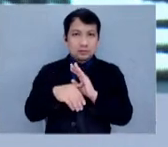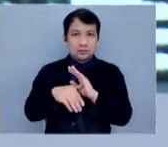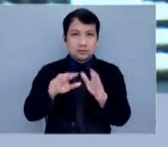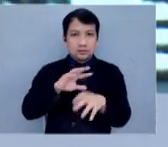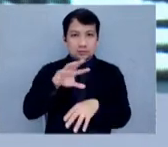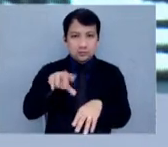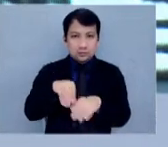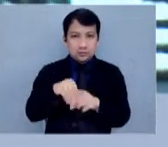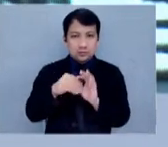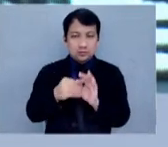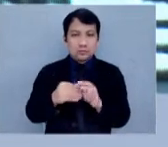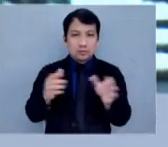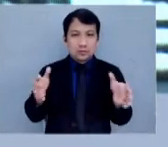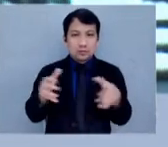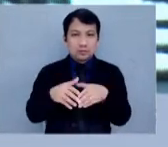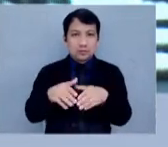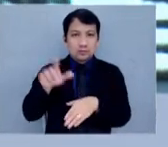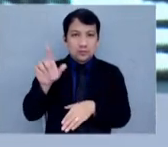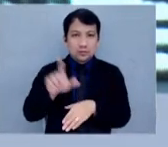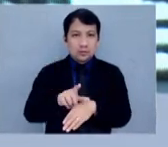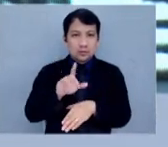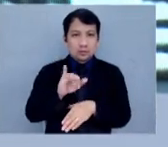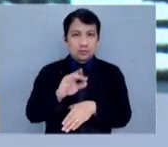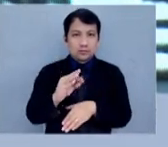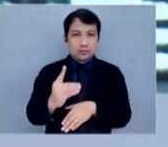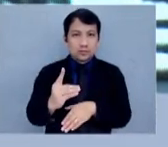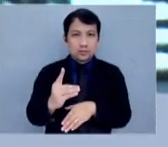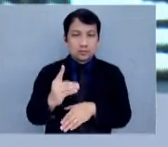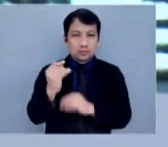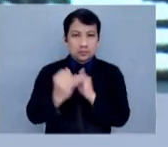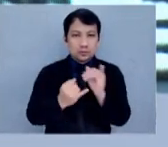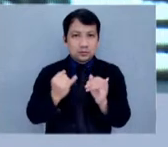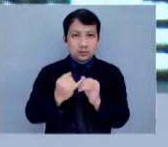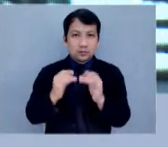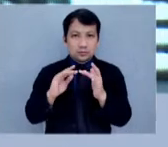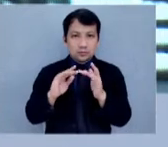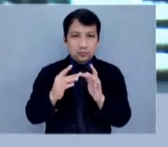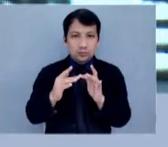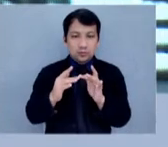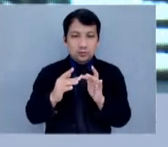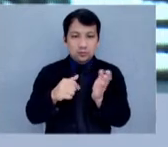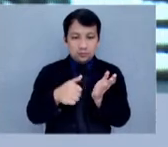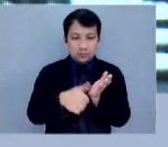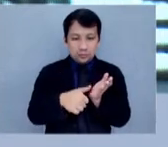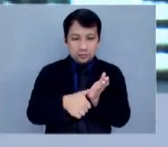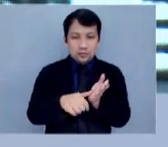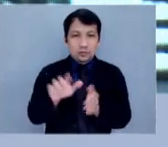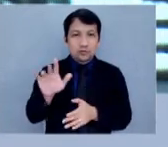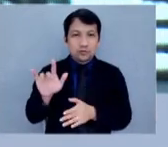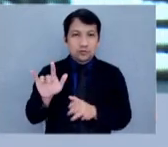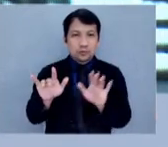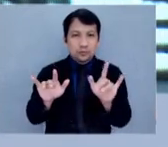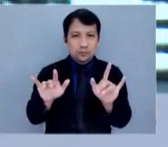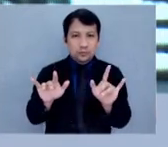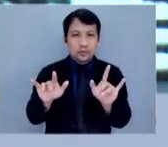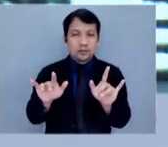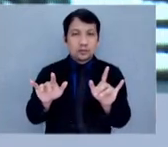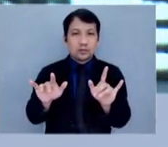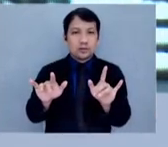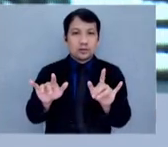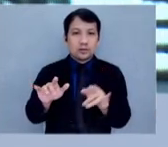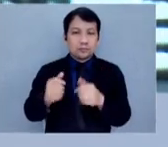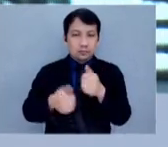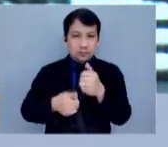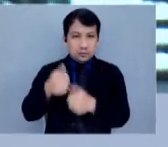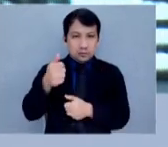may pinakamababang bid para sa internet voting sa 2025 midterm elections. Kapag pumasa, target ng poll